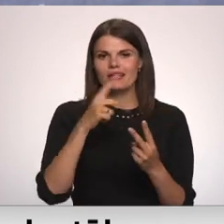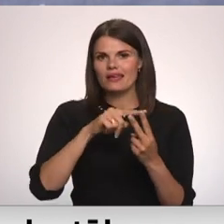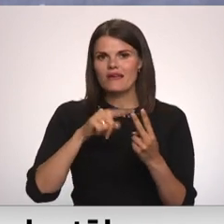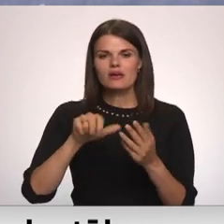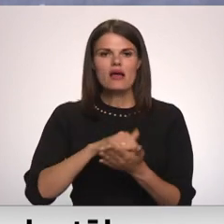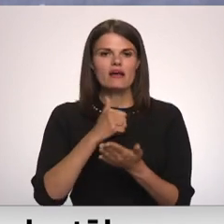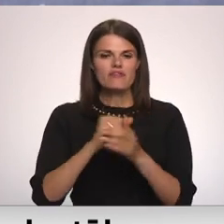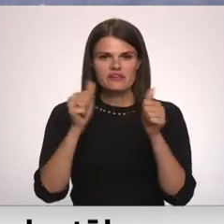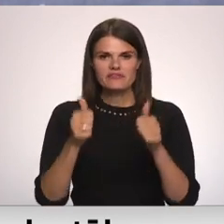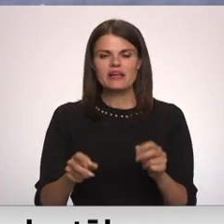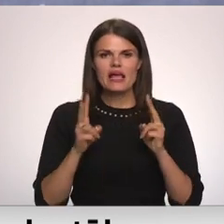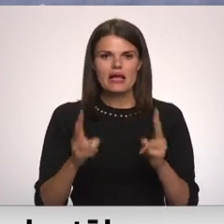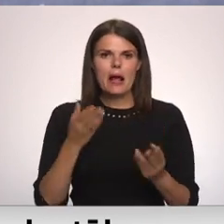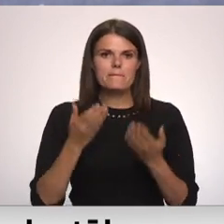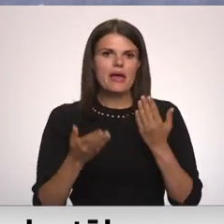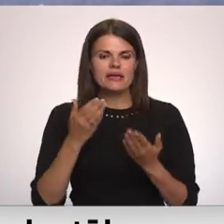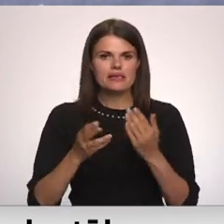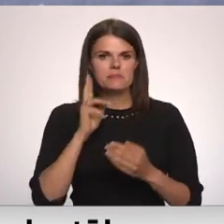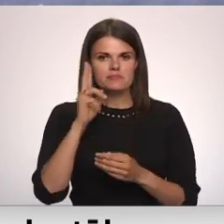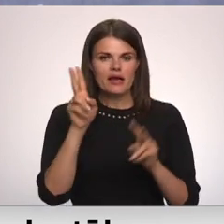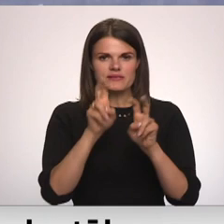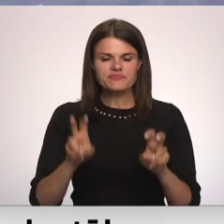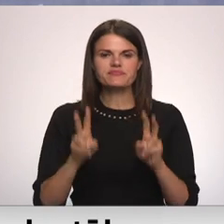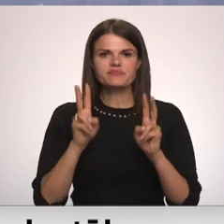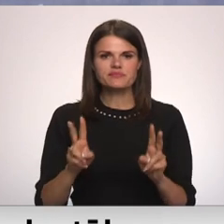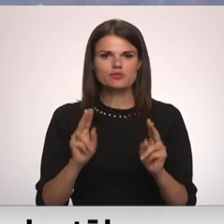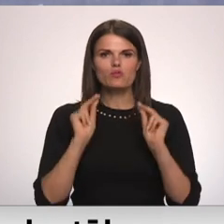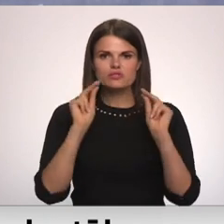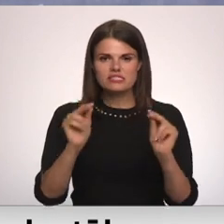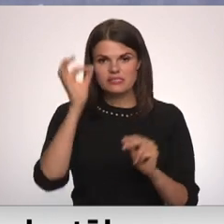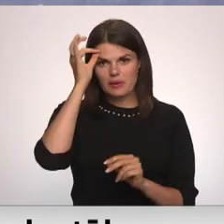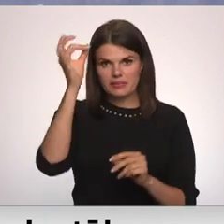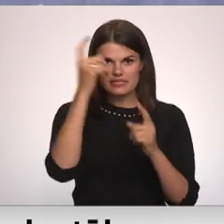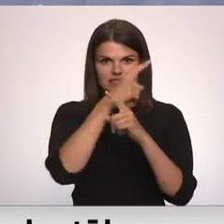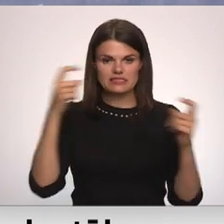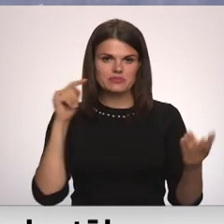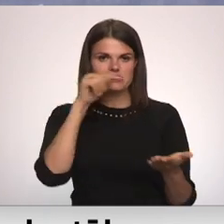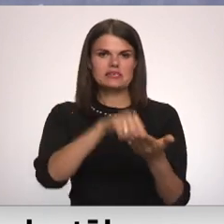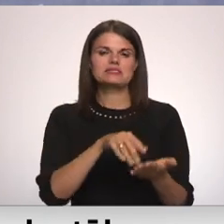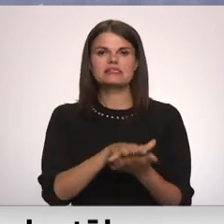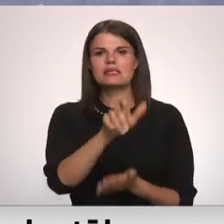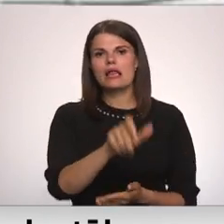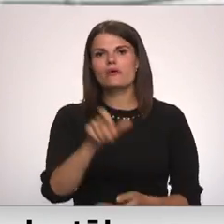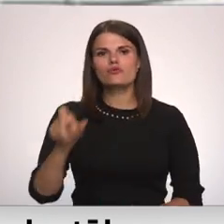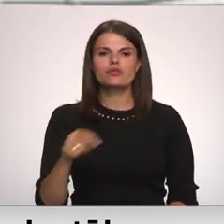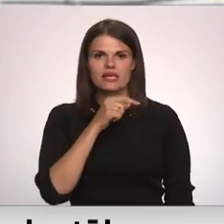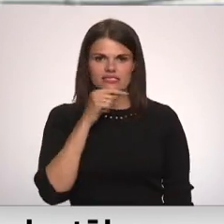veidi, kā mēs mēģinām pārliecināties, ka uzticama un precīza informācija sasniedz lietotājus